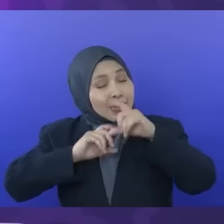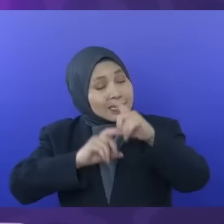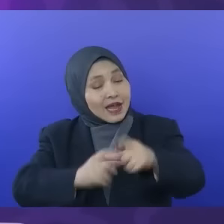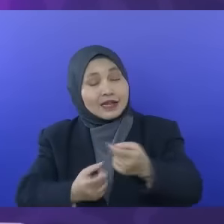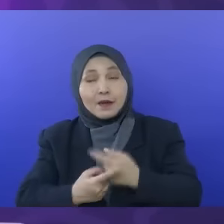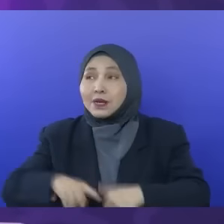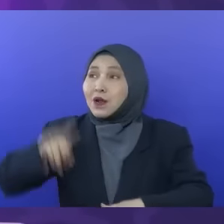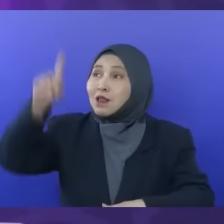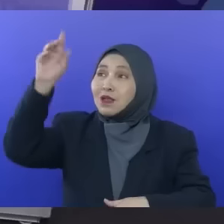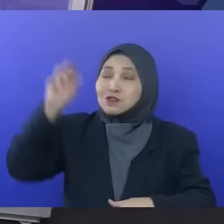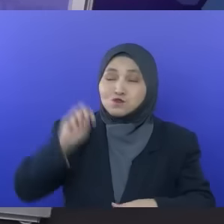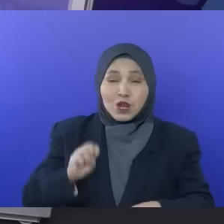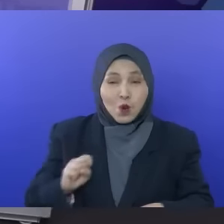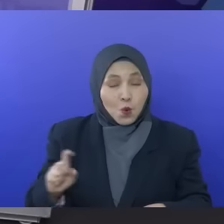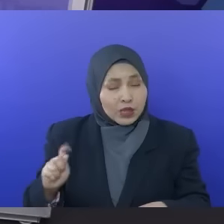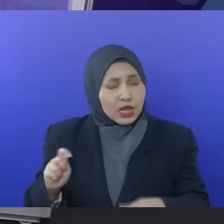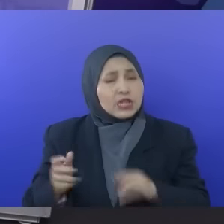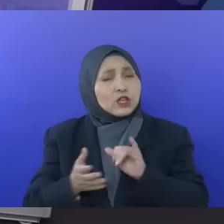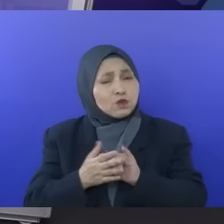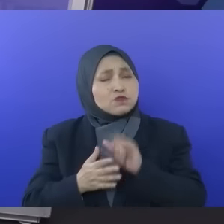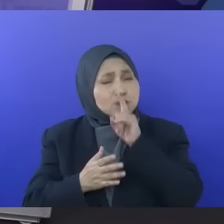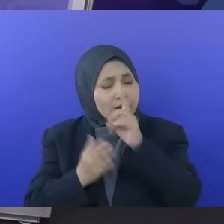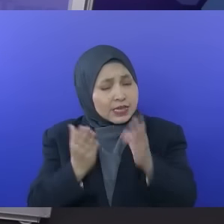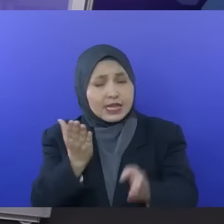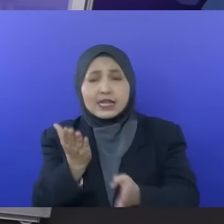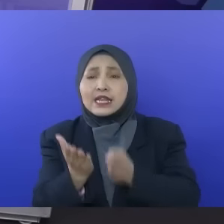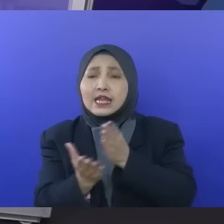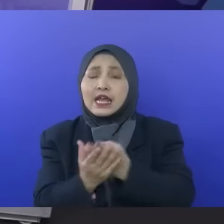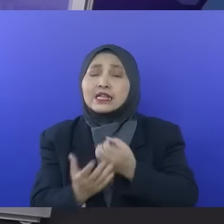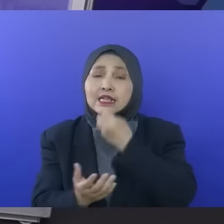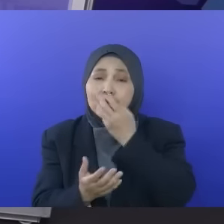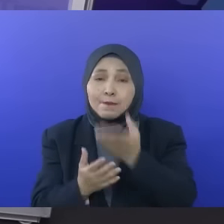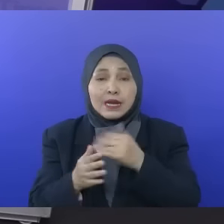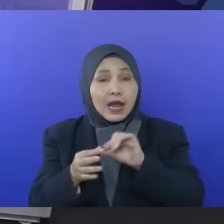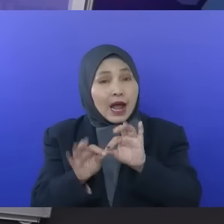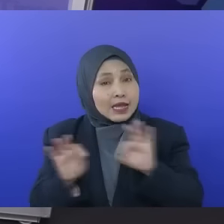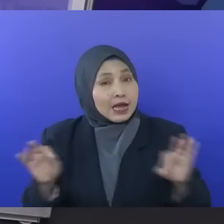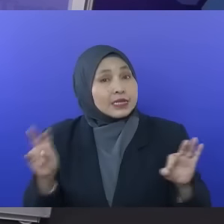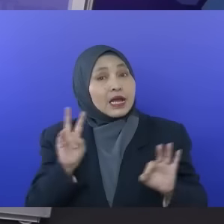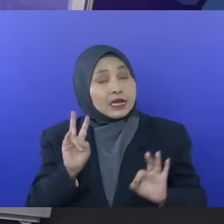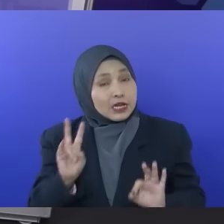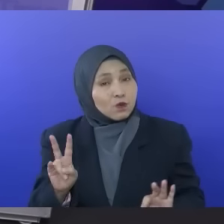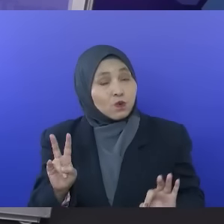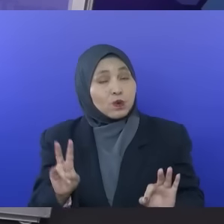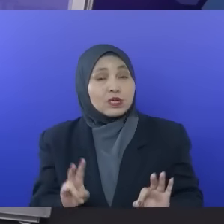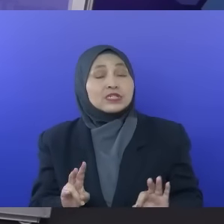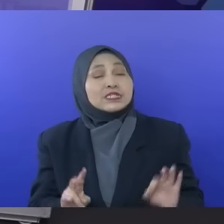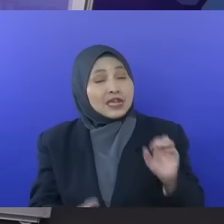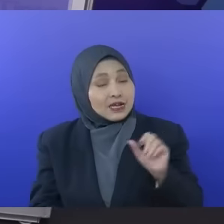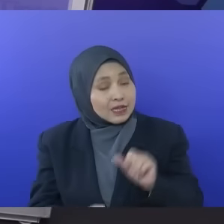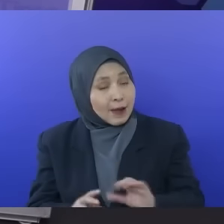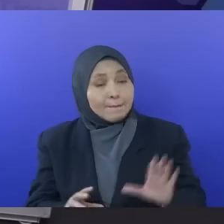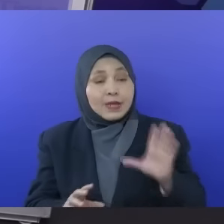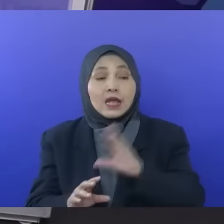Ta'ala sebenarnya Hidayah yang dinyatakan pada ayat yang kedua kitabullah